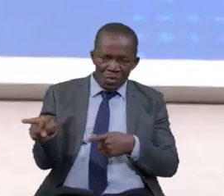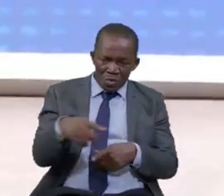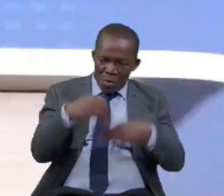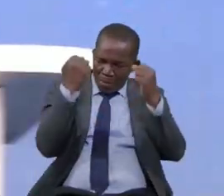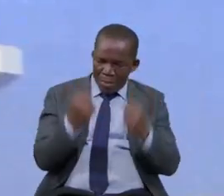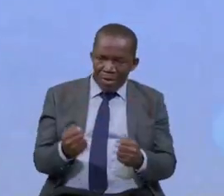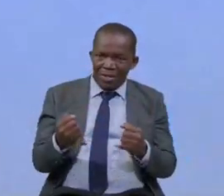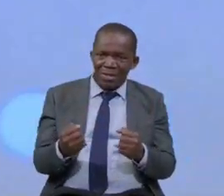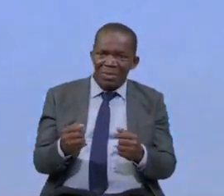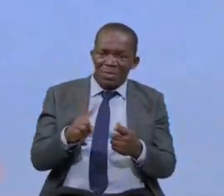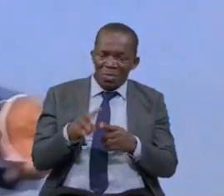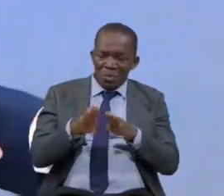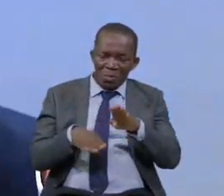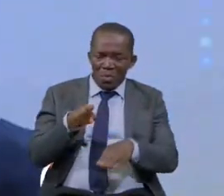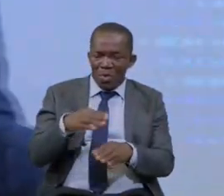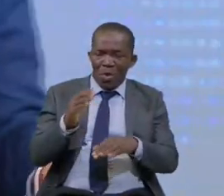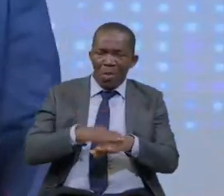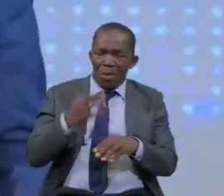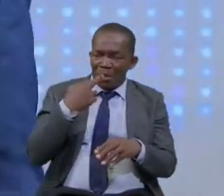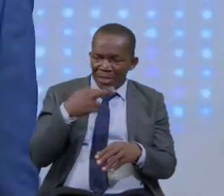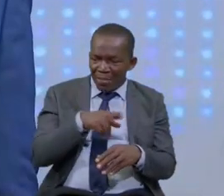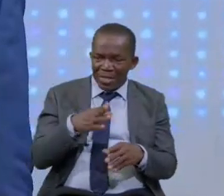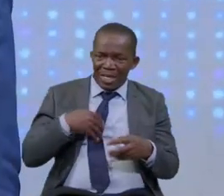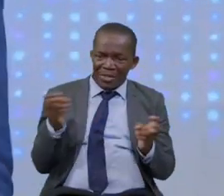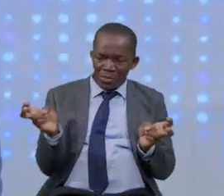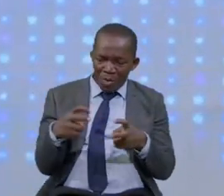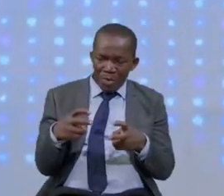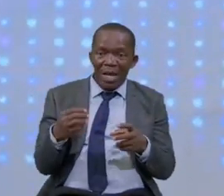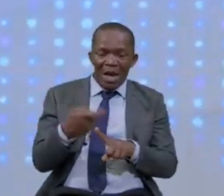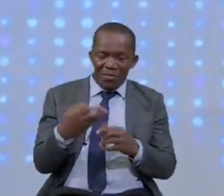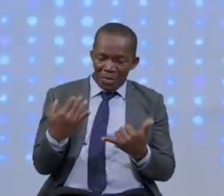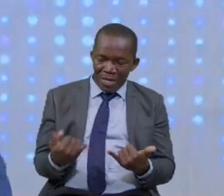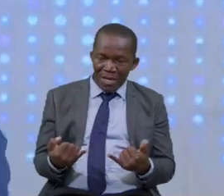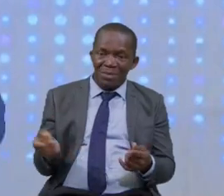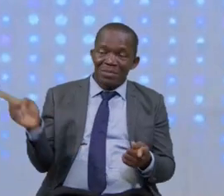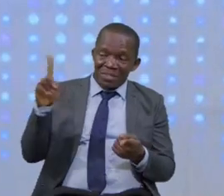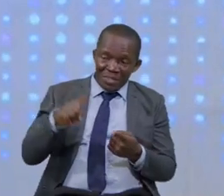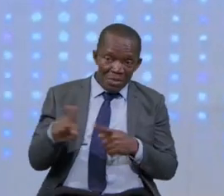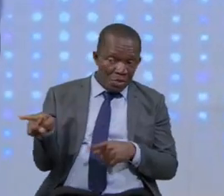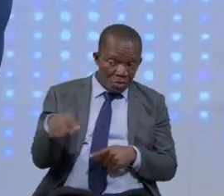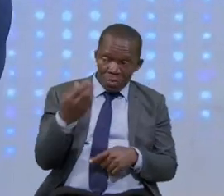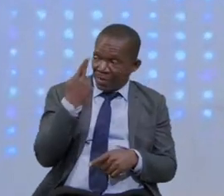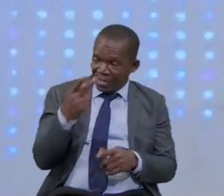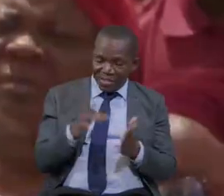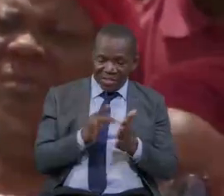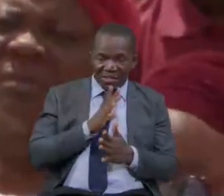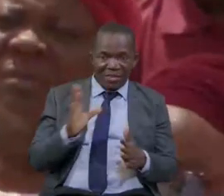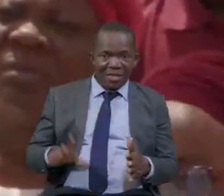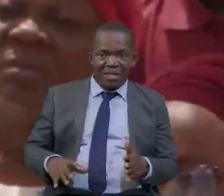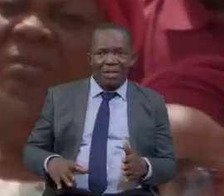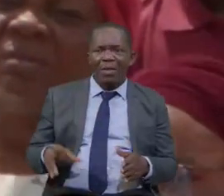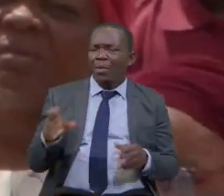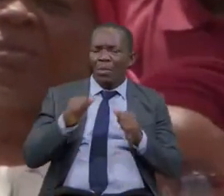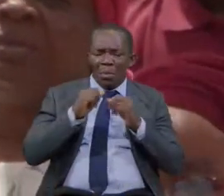de l'ennemi à partir de maintenant, jusqu'à ce que tu vois Jésus face à face, rien ne pourra